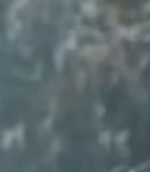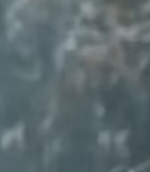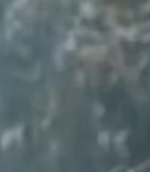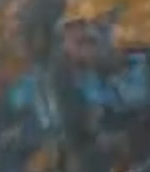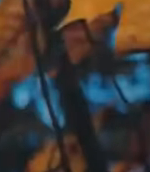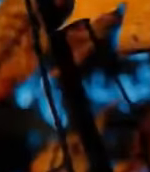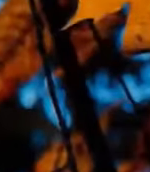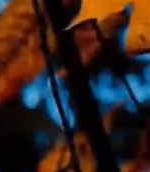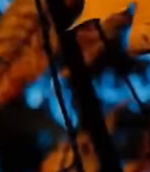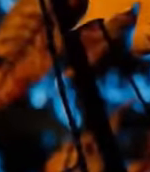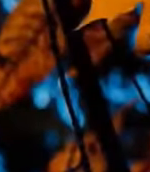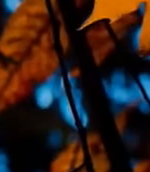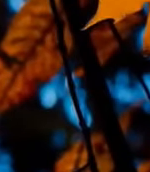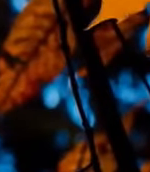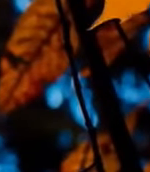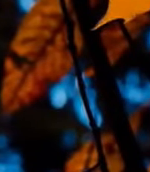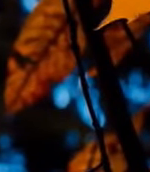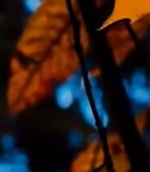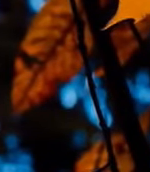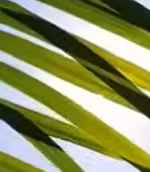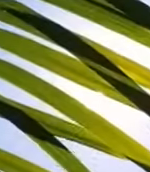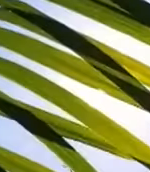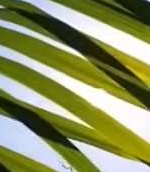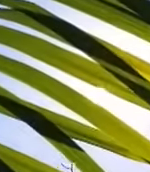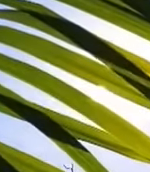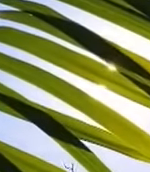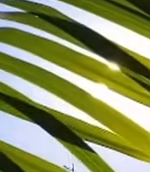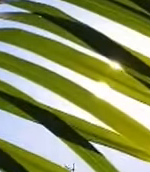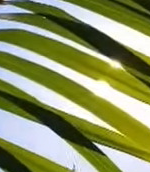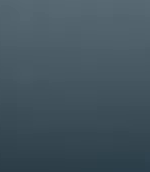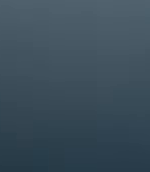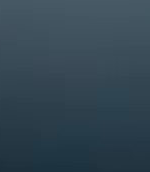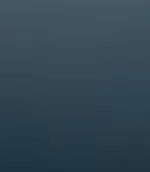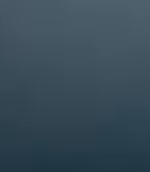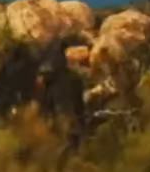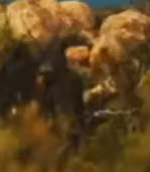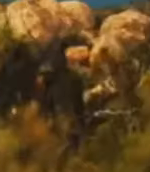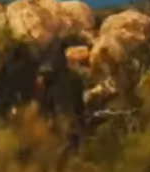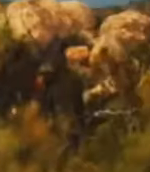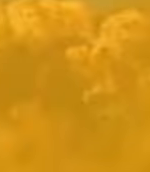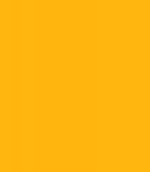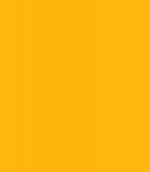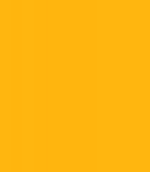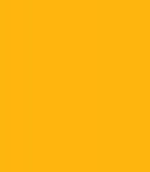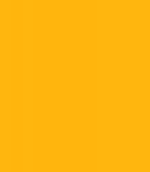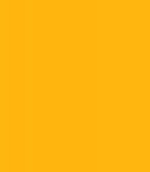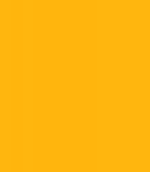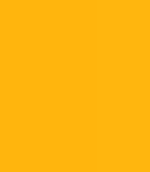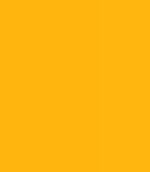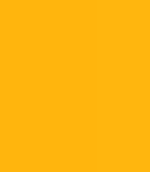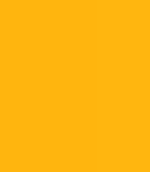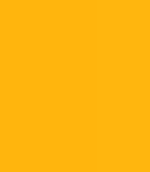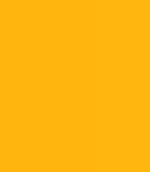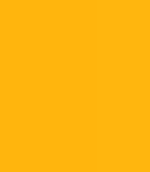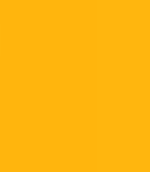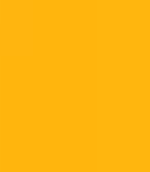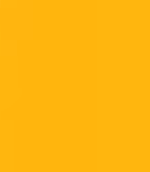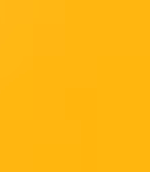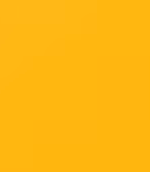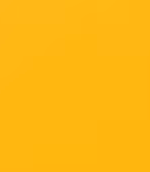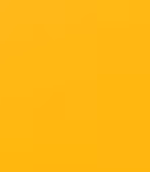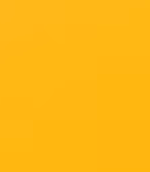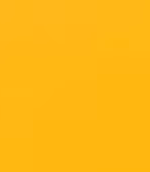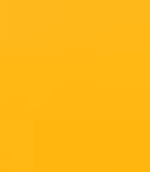Simo selitulu benilethelwa baka MTN Business. Noma simo selitulu sinjani, MTN Business ikhona